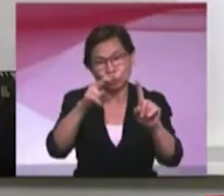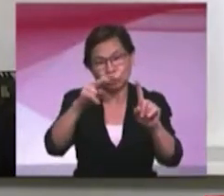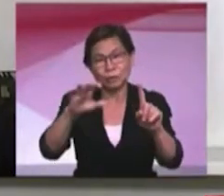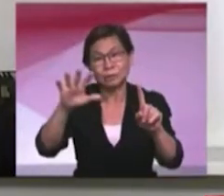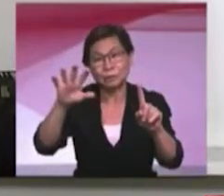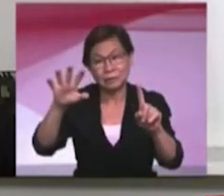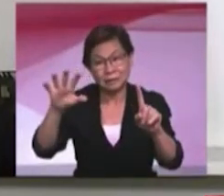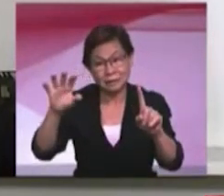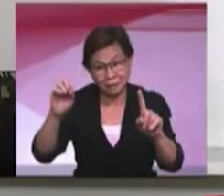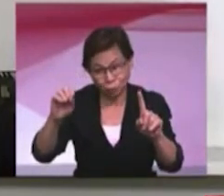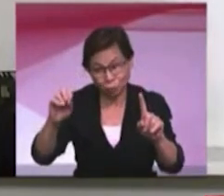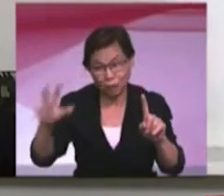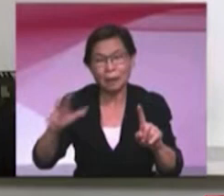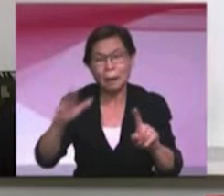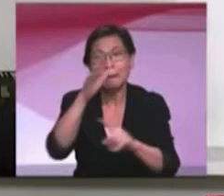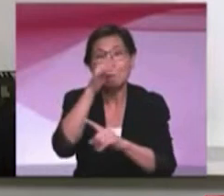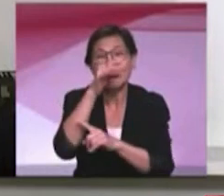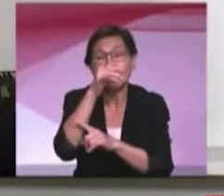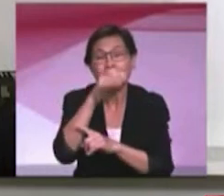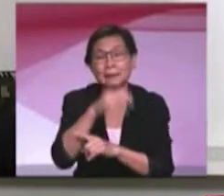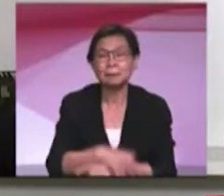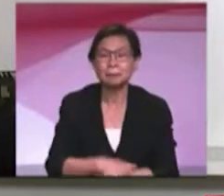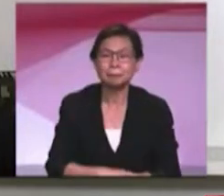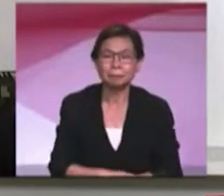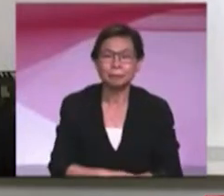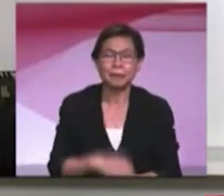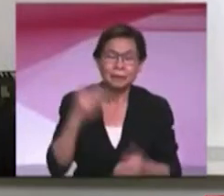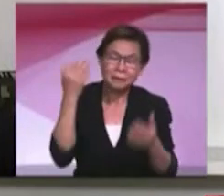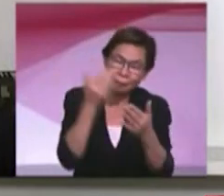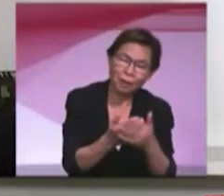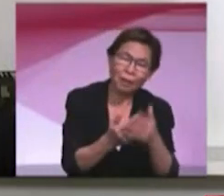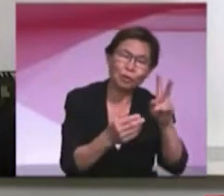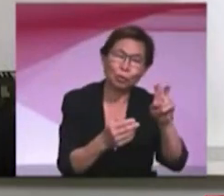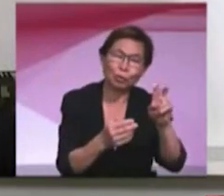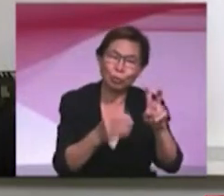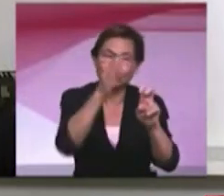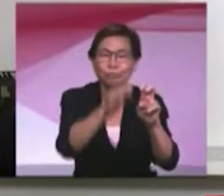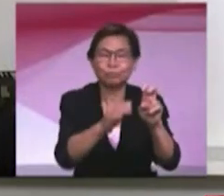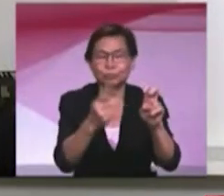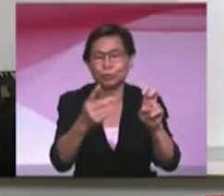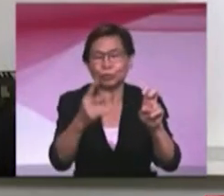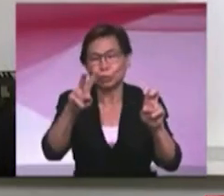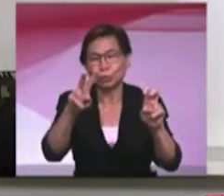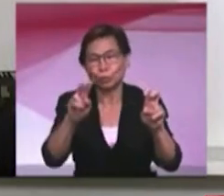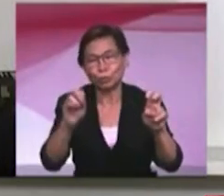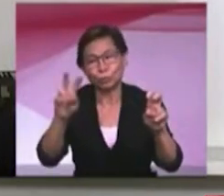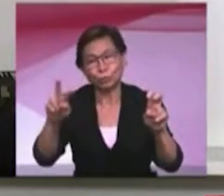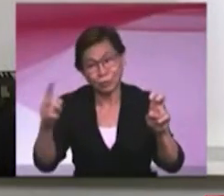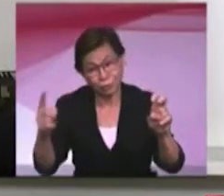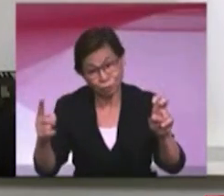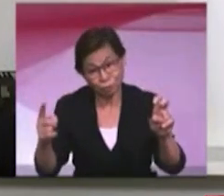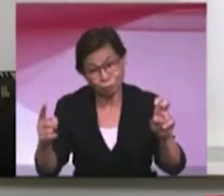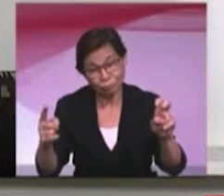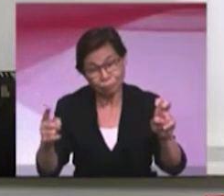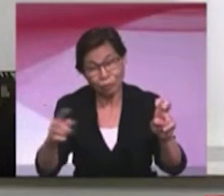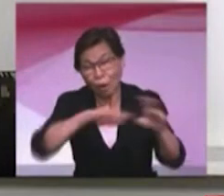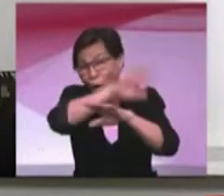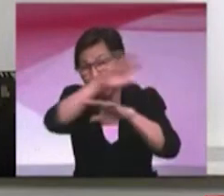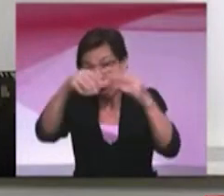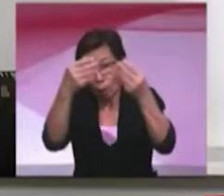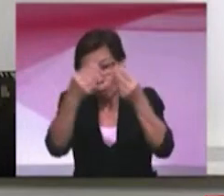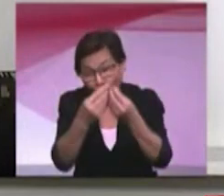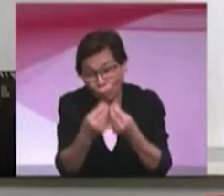1,203. Bagi negeri Melaka, sehingga 20 Januari 2021